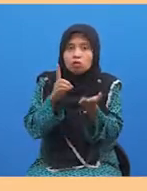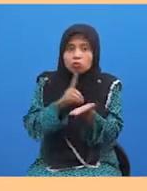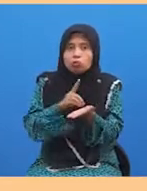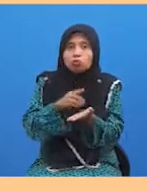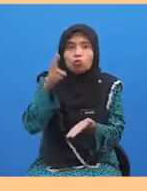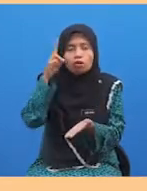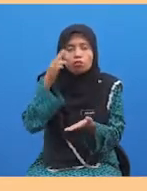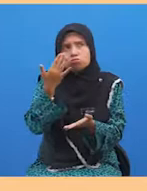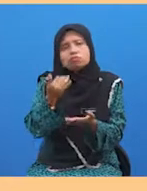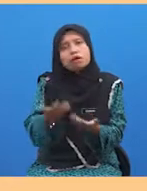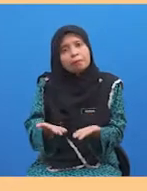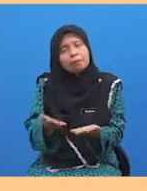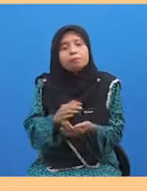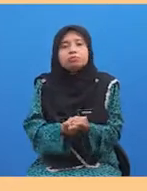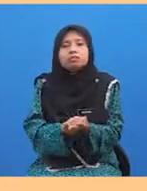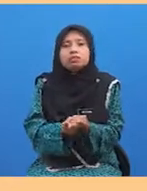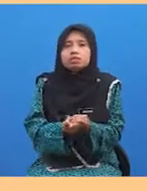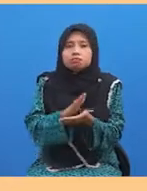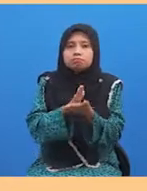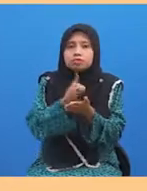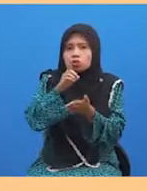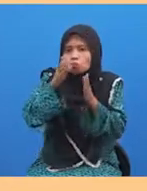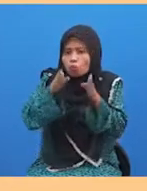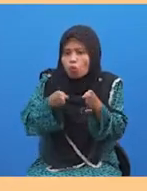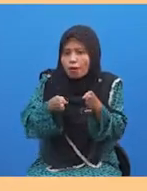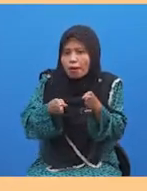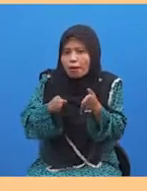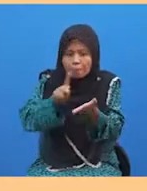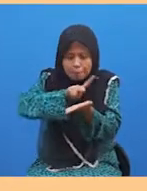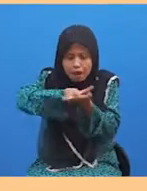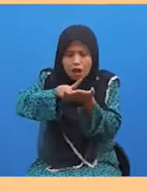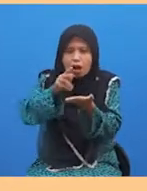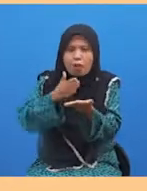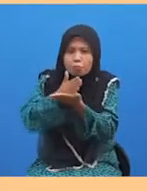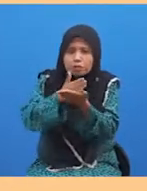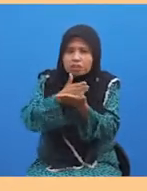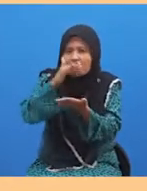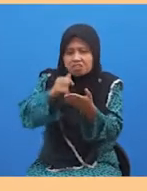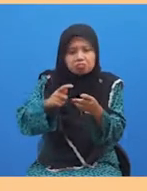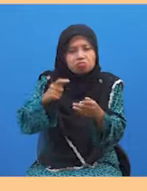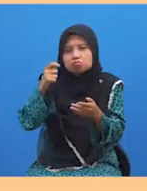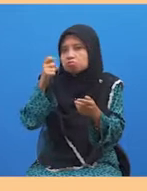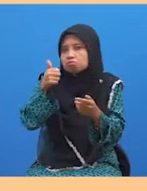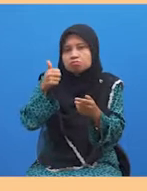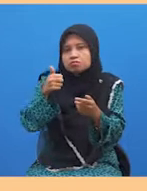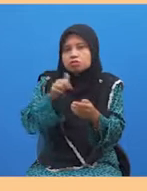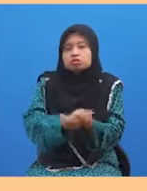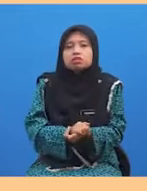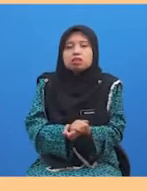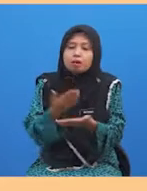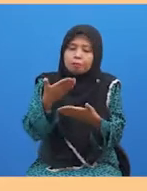Wang, iaitu seorang pakar bedah yang terkenal. Peristiwa